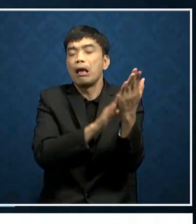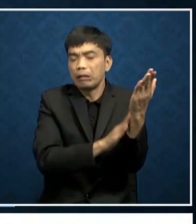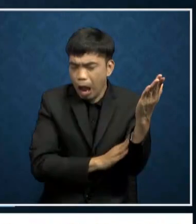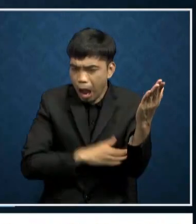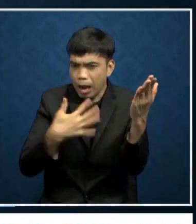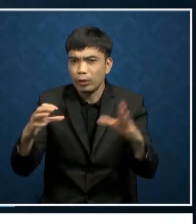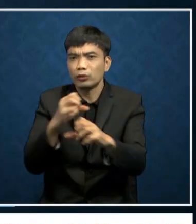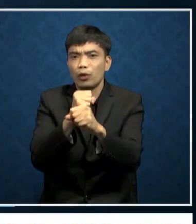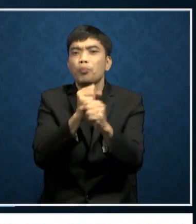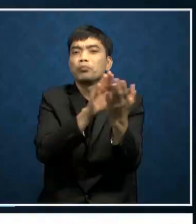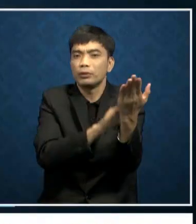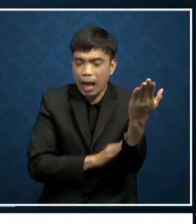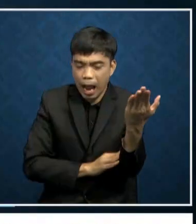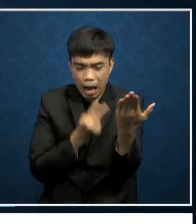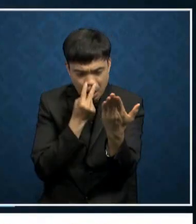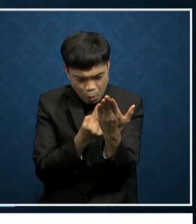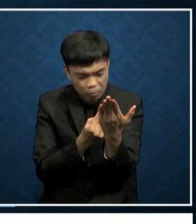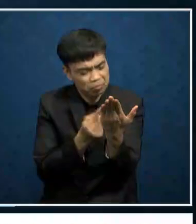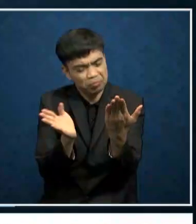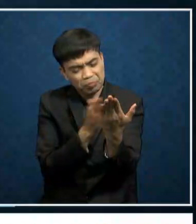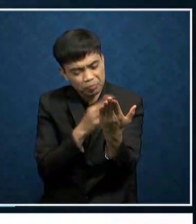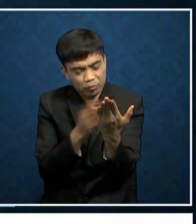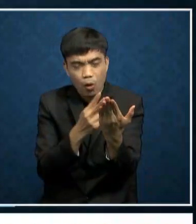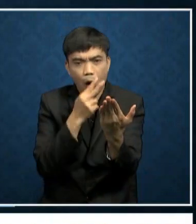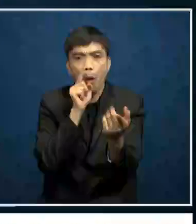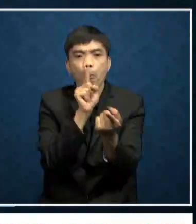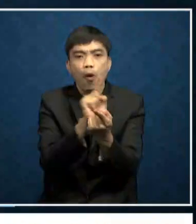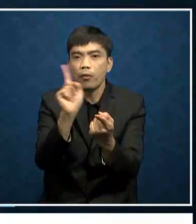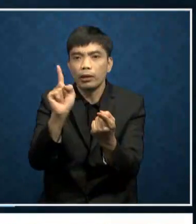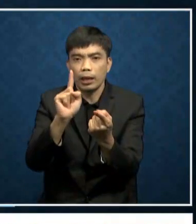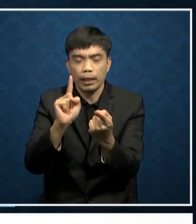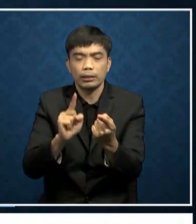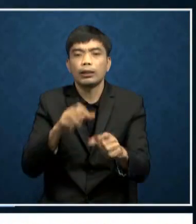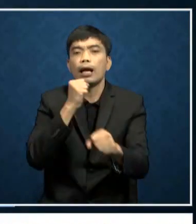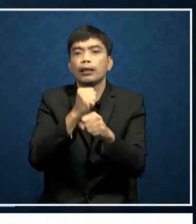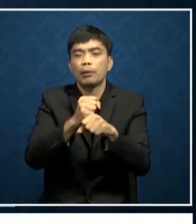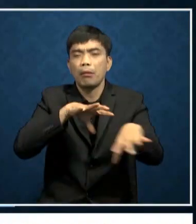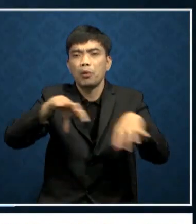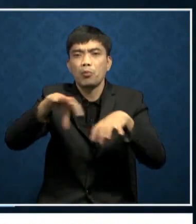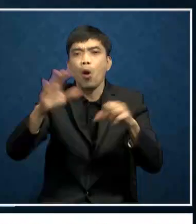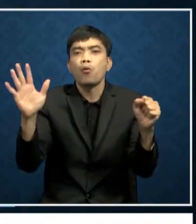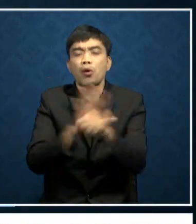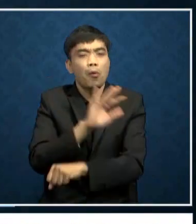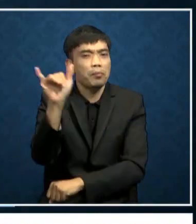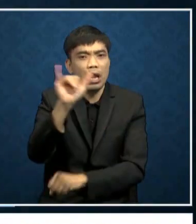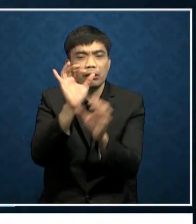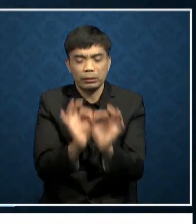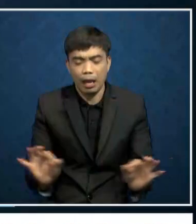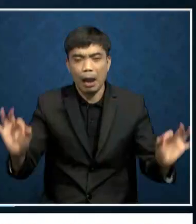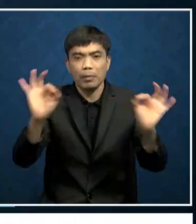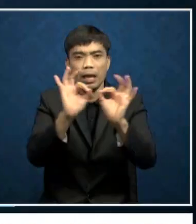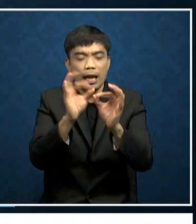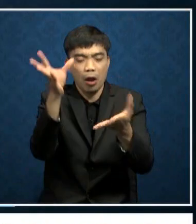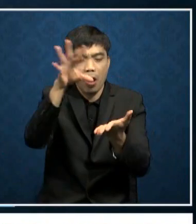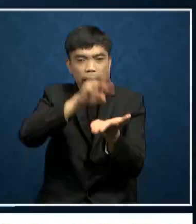แล้วยังพบว่ารายงานดังกล่าวเป็นเพียงการรายงานผลการดำเนินการยังขาดสาระสำคัญตามที่กฎ